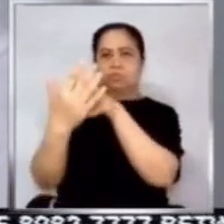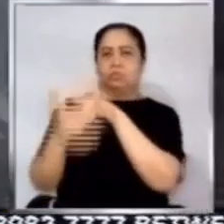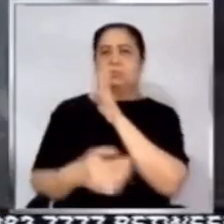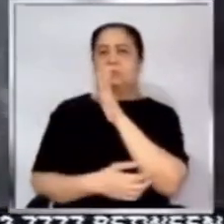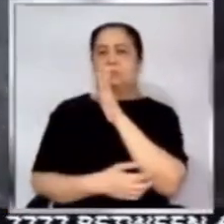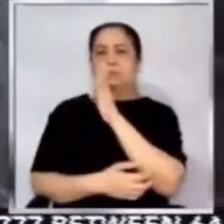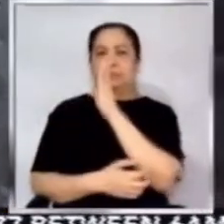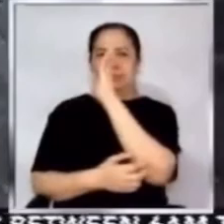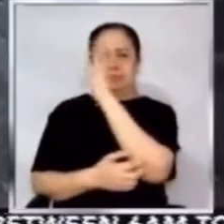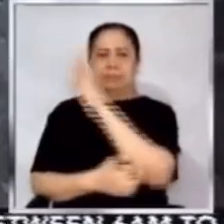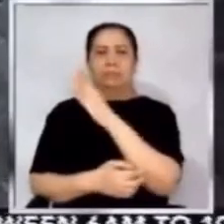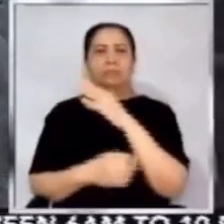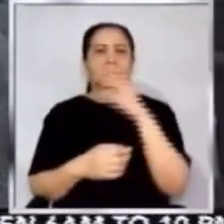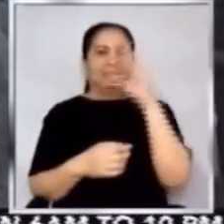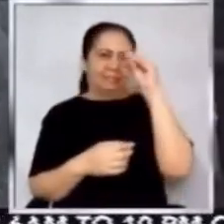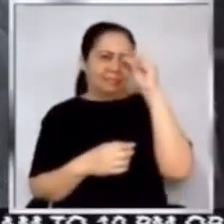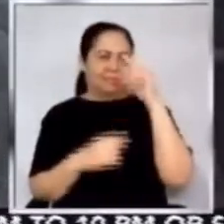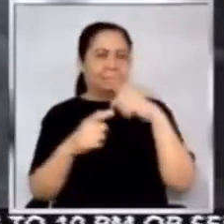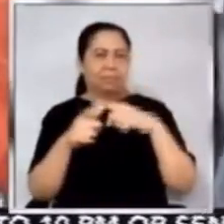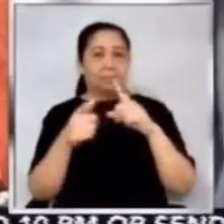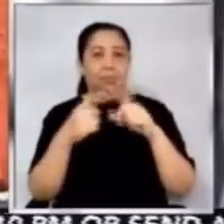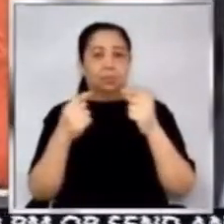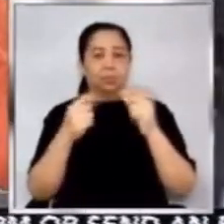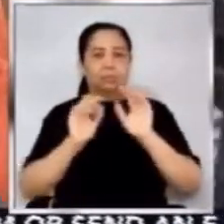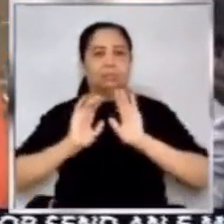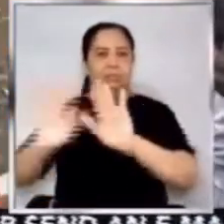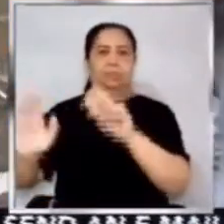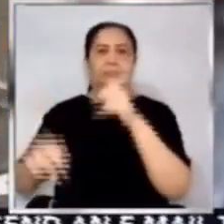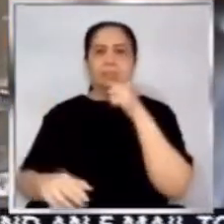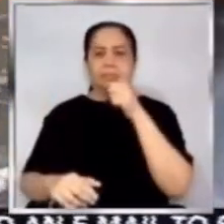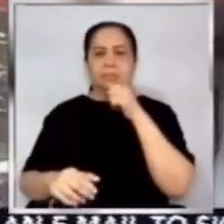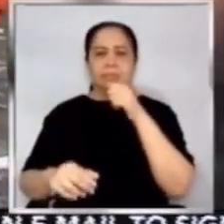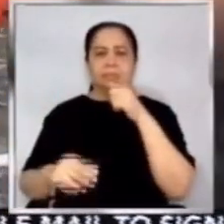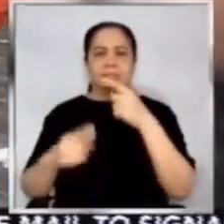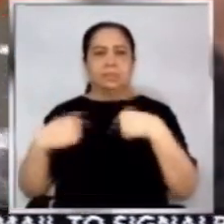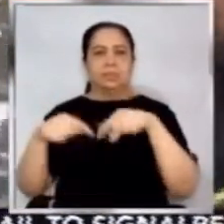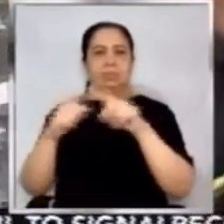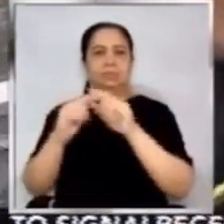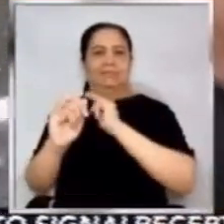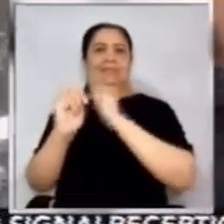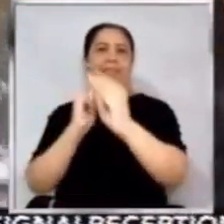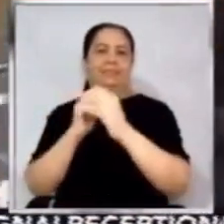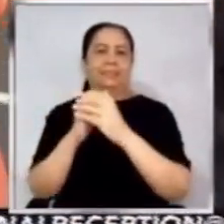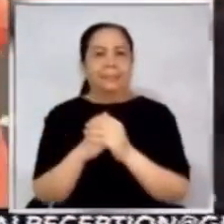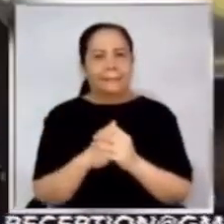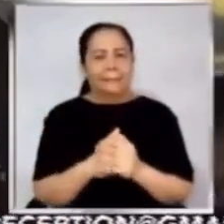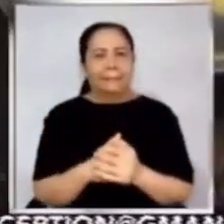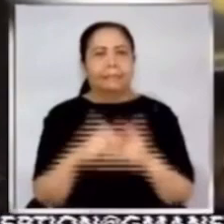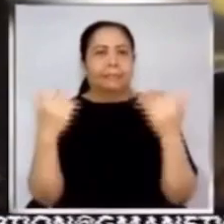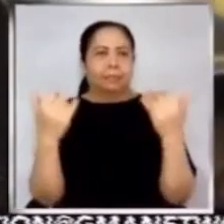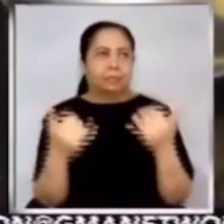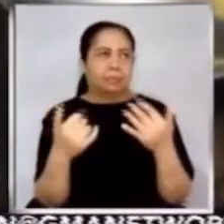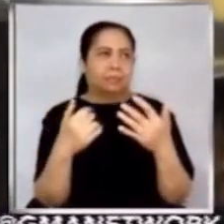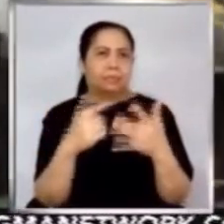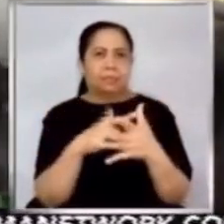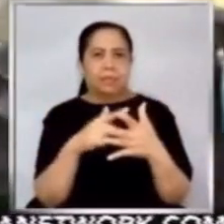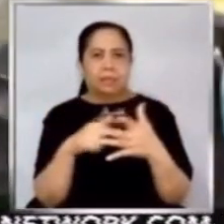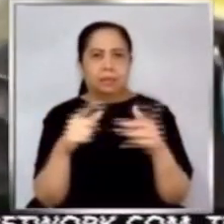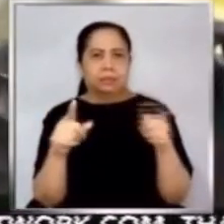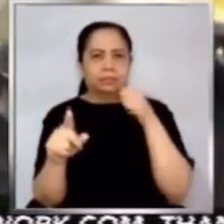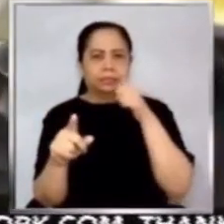niya. Tinulak niya yung konduktora pa ganun, papunta sa dulo. Ngayon, itong babae na